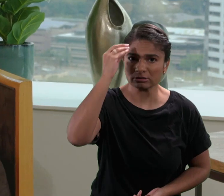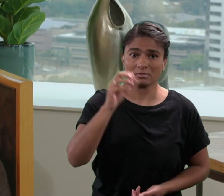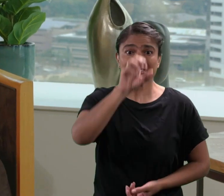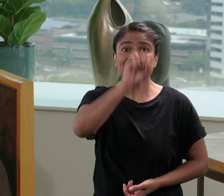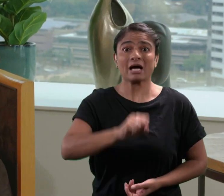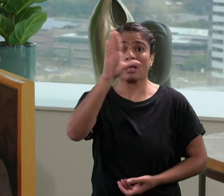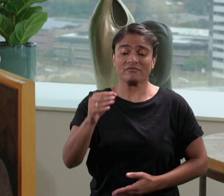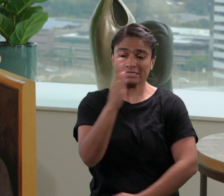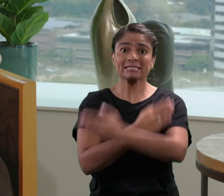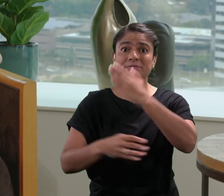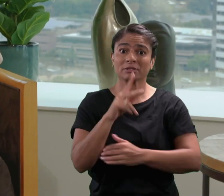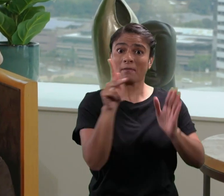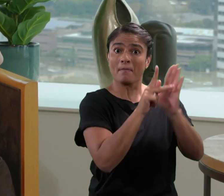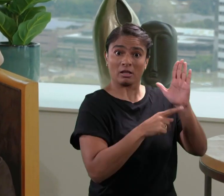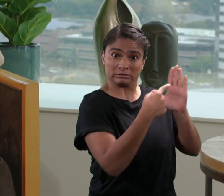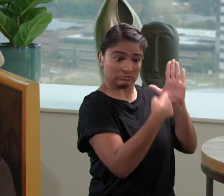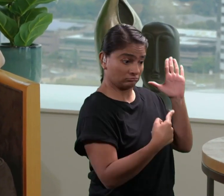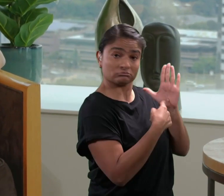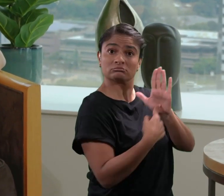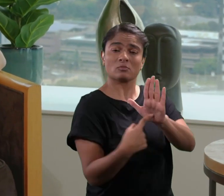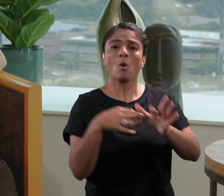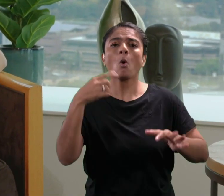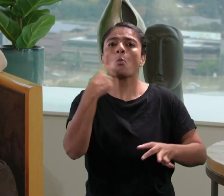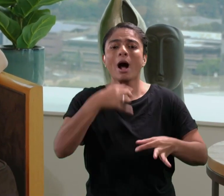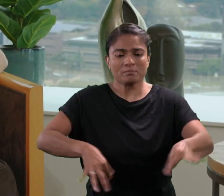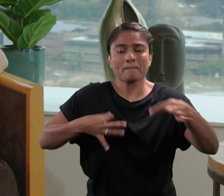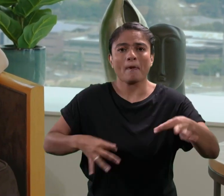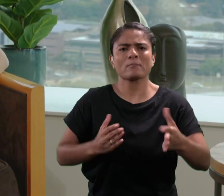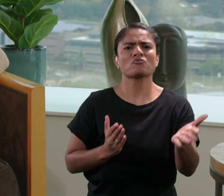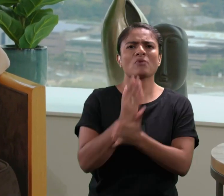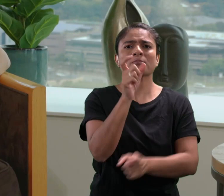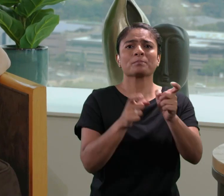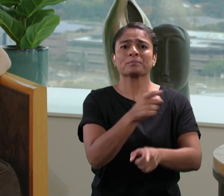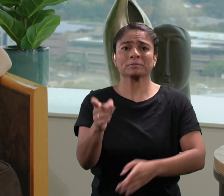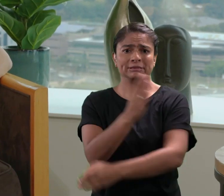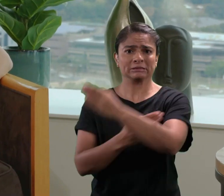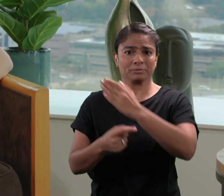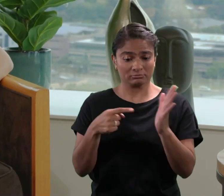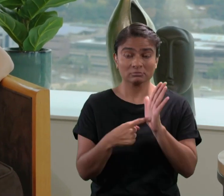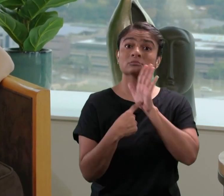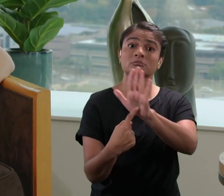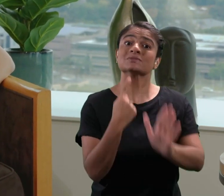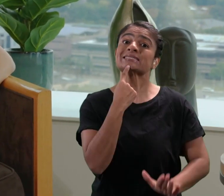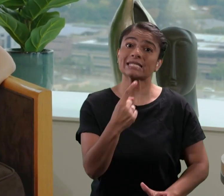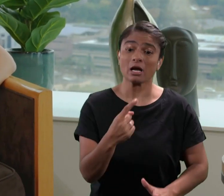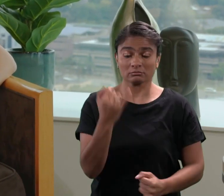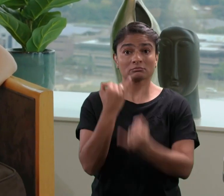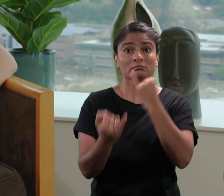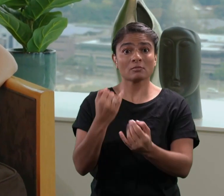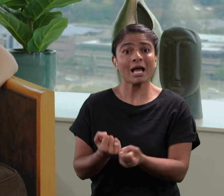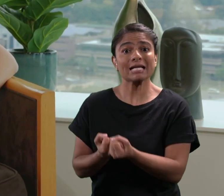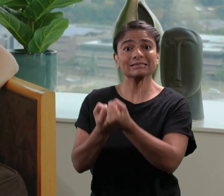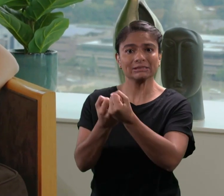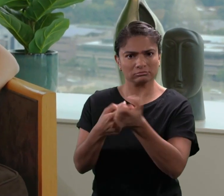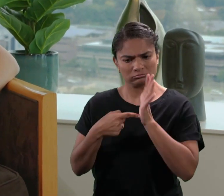enough, South Africa's National Disability Policy, the White Paper on the Rights of Persons with Disabilities, includes intimacy assistance